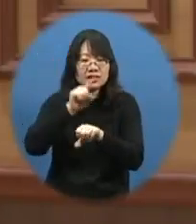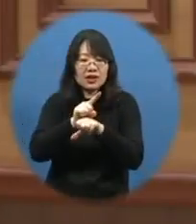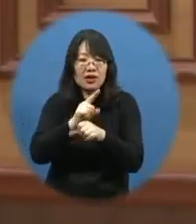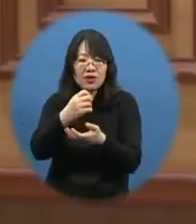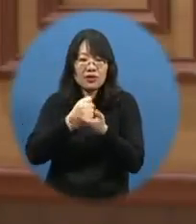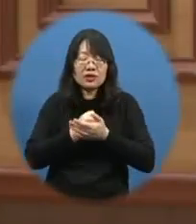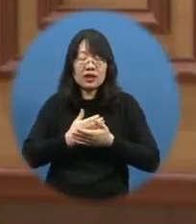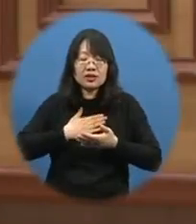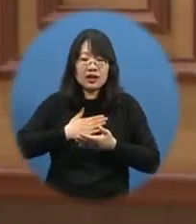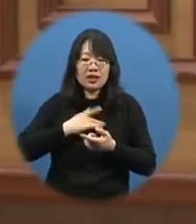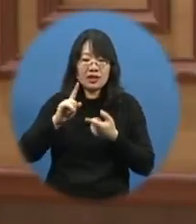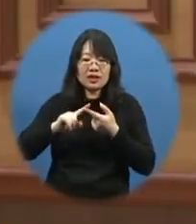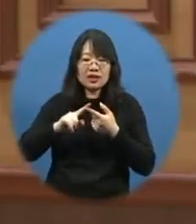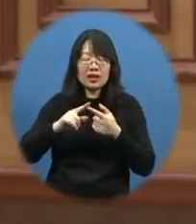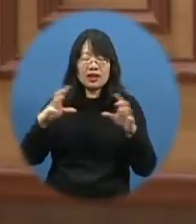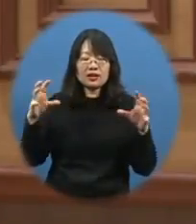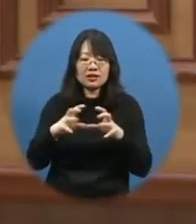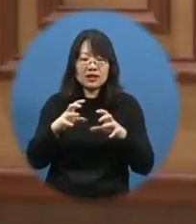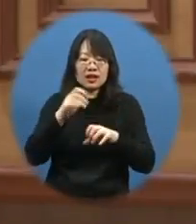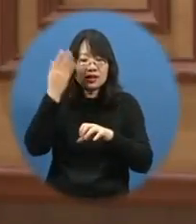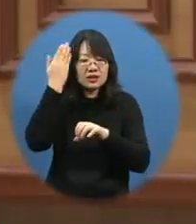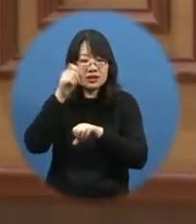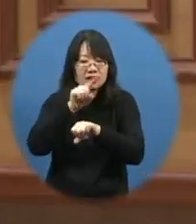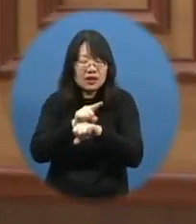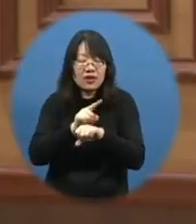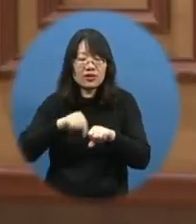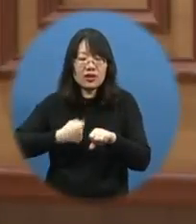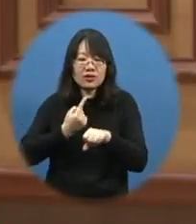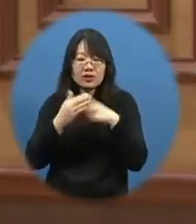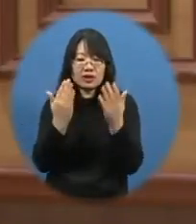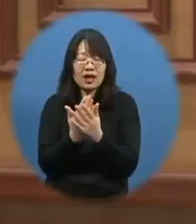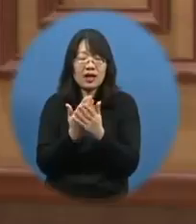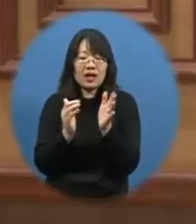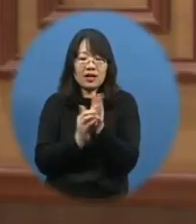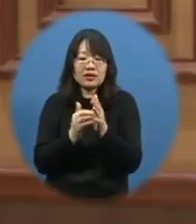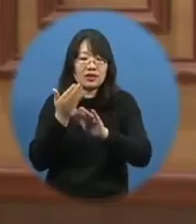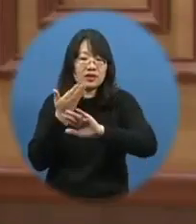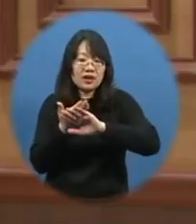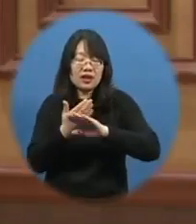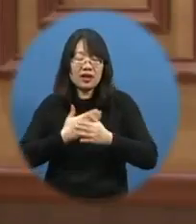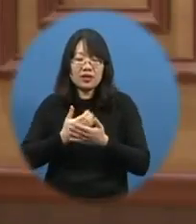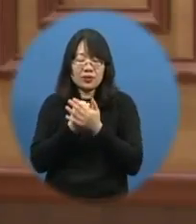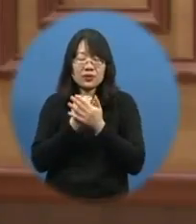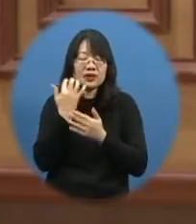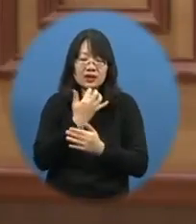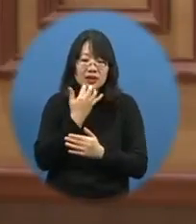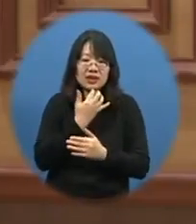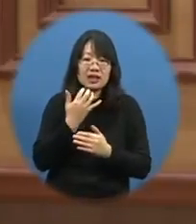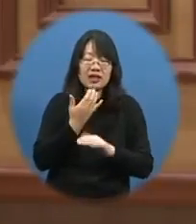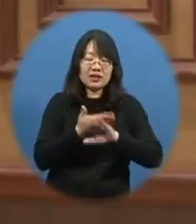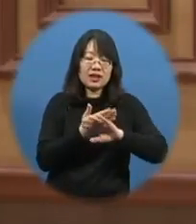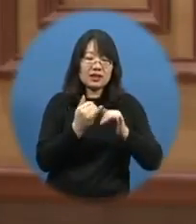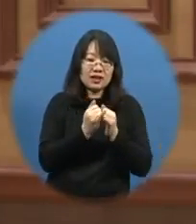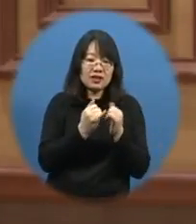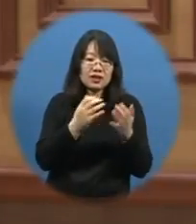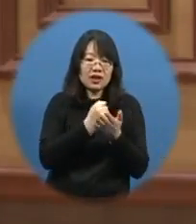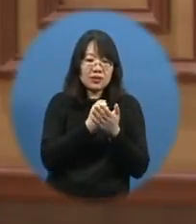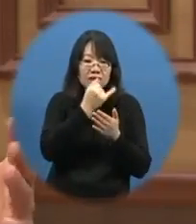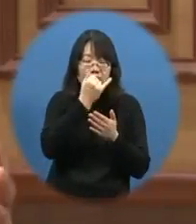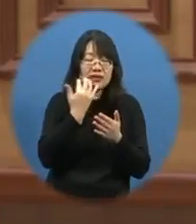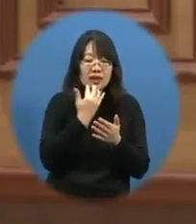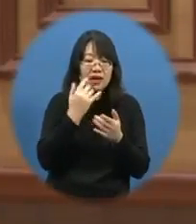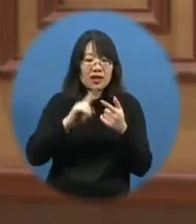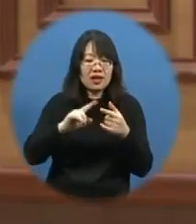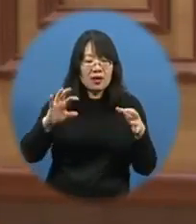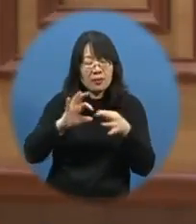내 자체가 집단지성이라는 것은 나 혼자서 다 하는 게 아니라 내가 가지고 있는 칼라가 상대방이 있는 가지고 있는